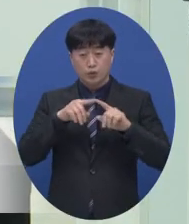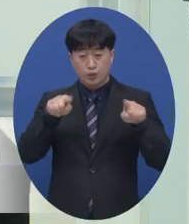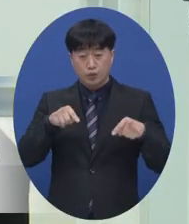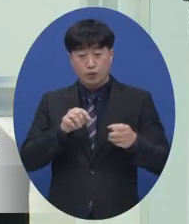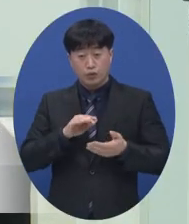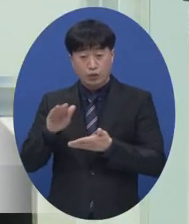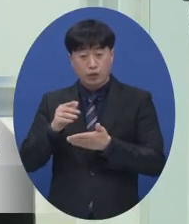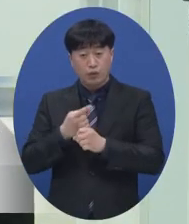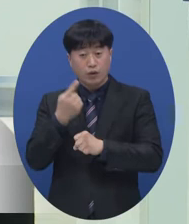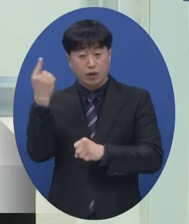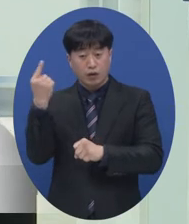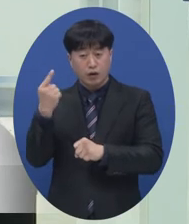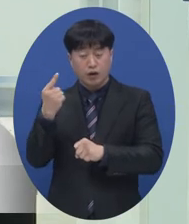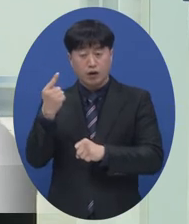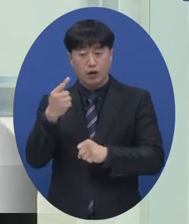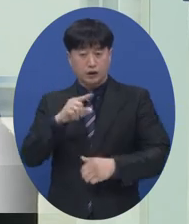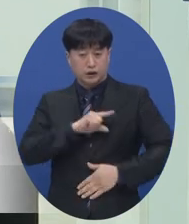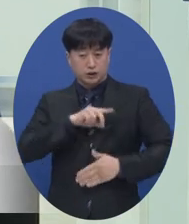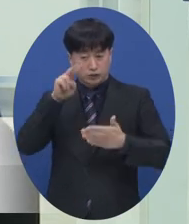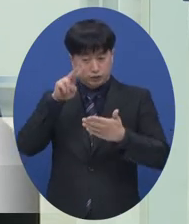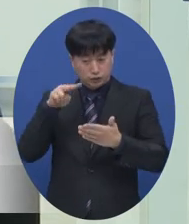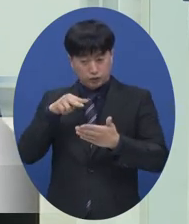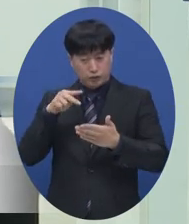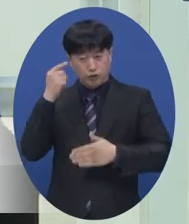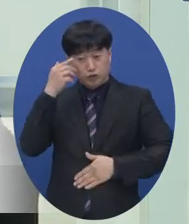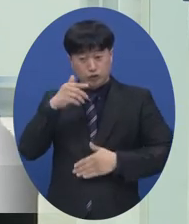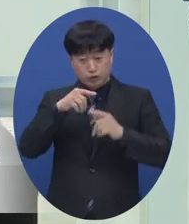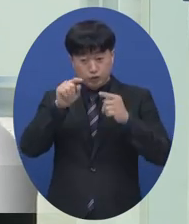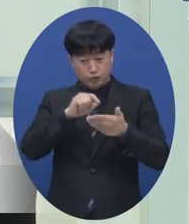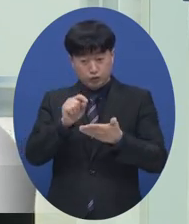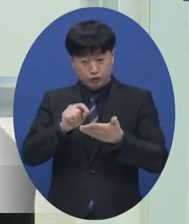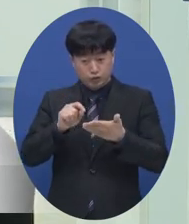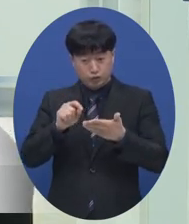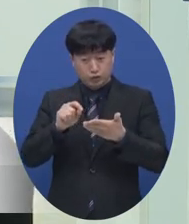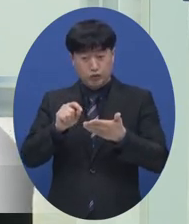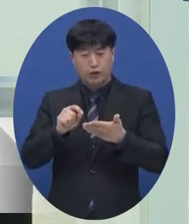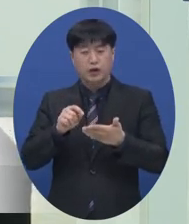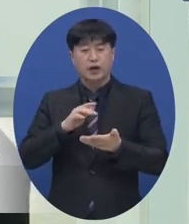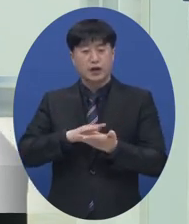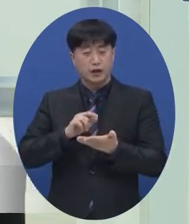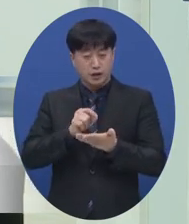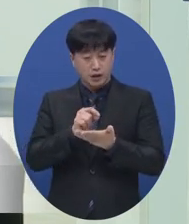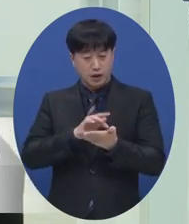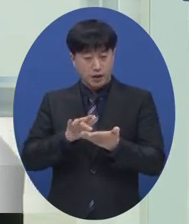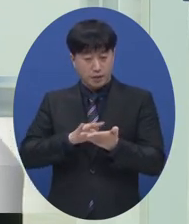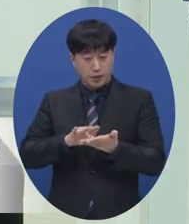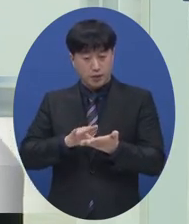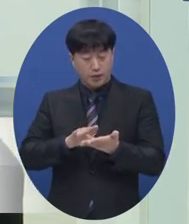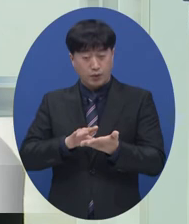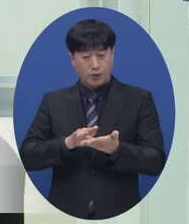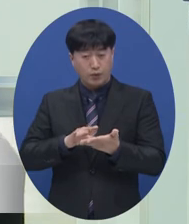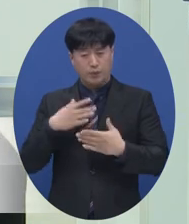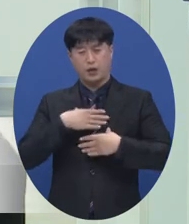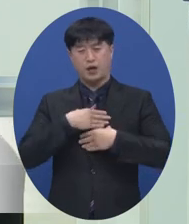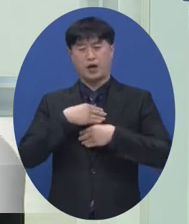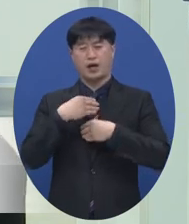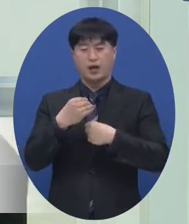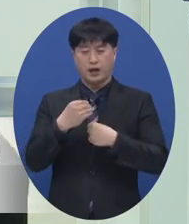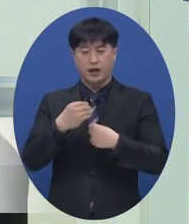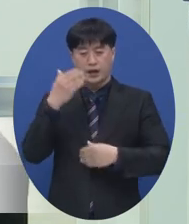아니라 출 결과 철모 서 작성을 모바일로 수행하도록 하여